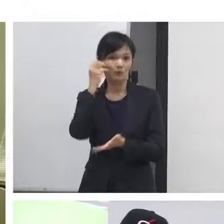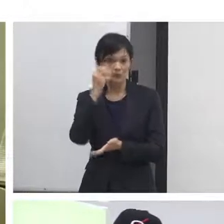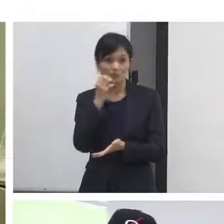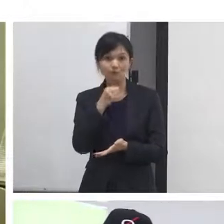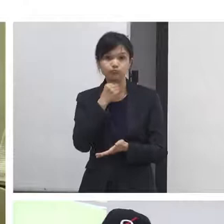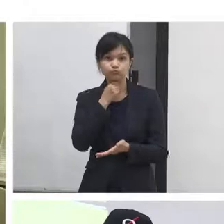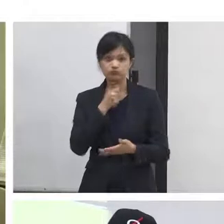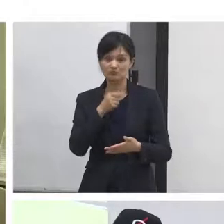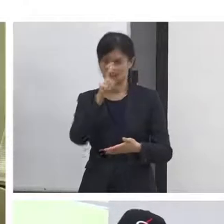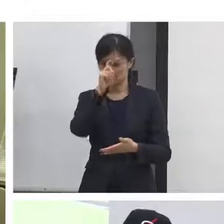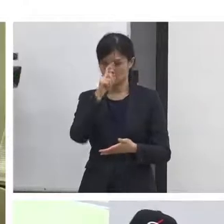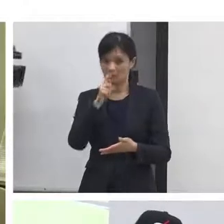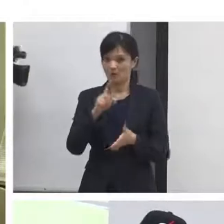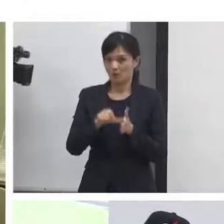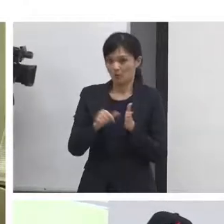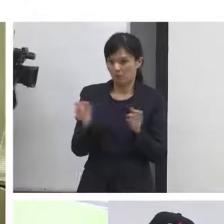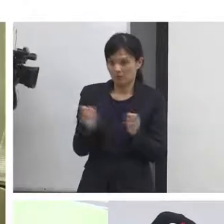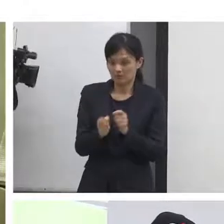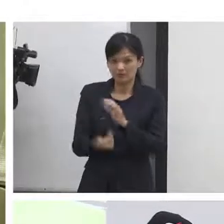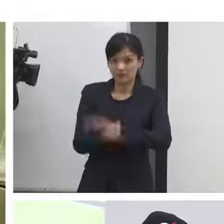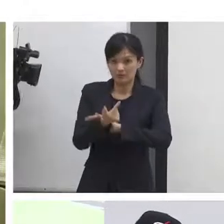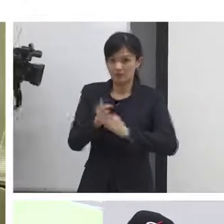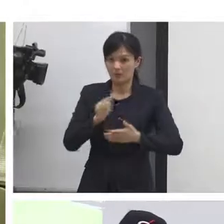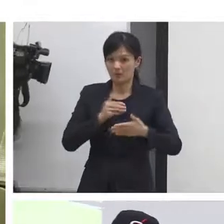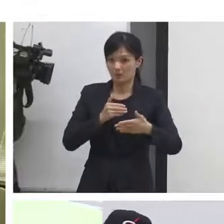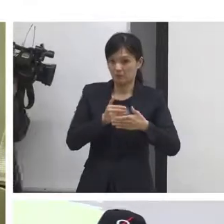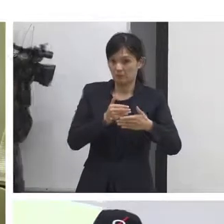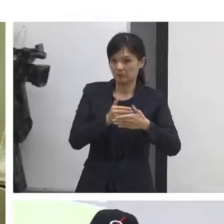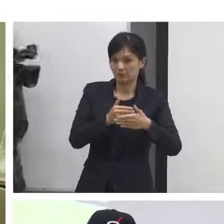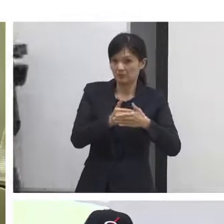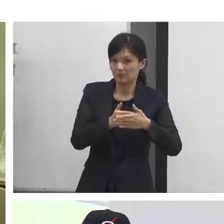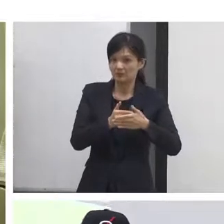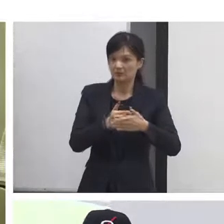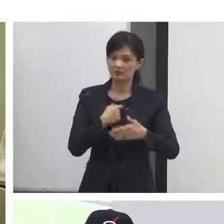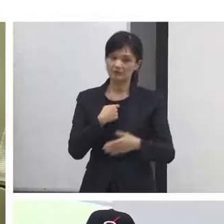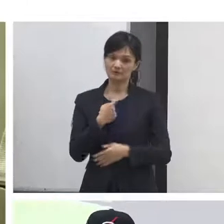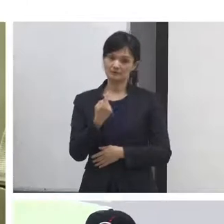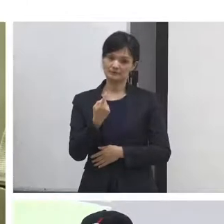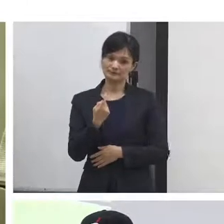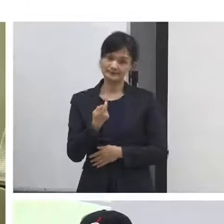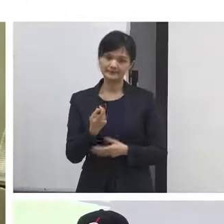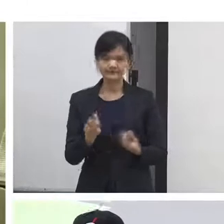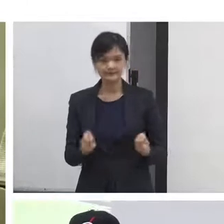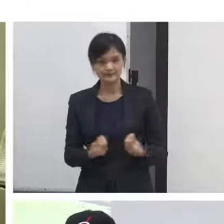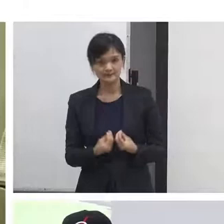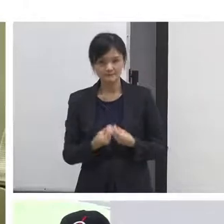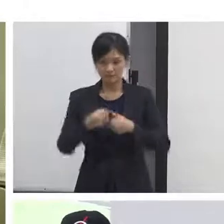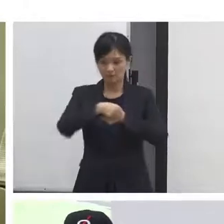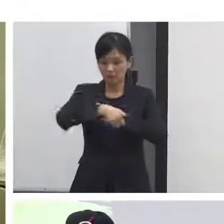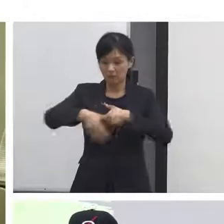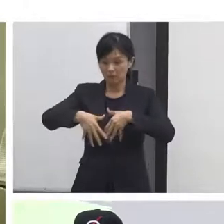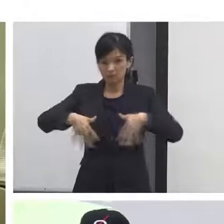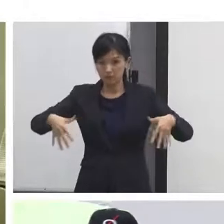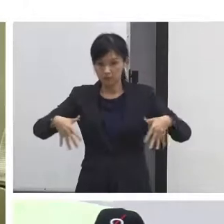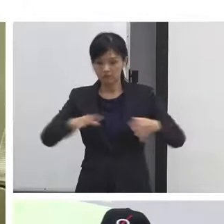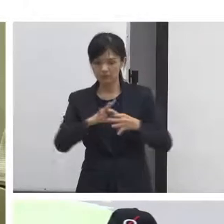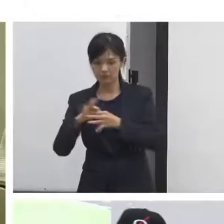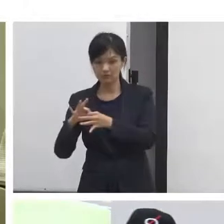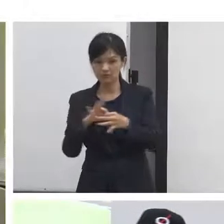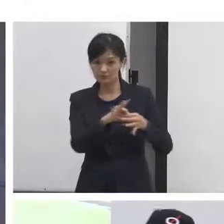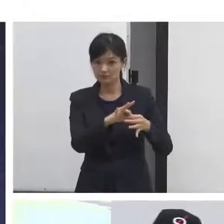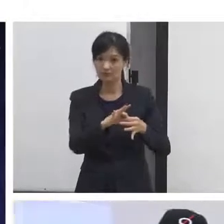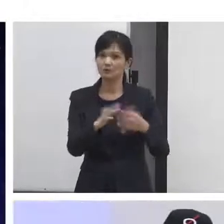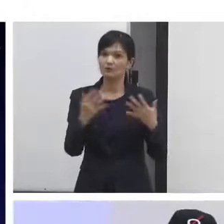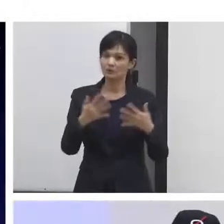间。当你一直压缩前面的时间的时候，我们没办法好好看待刚刚提到的横向连结的问题，一些很根本的地